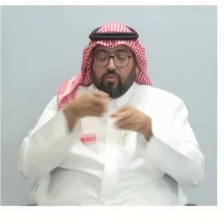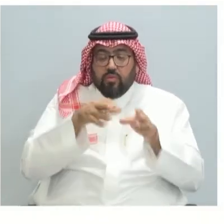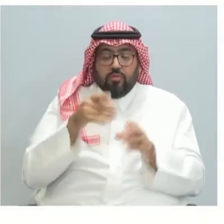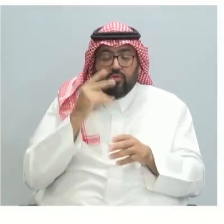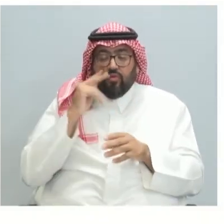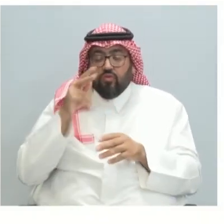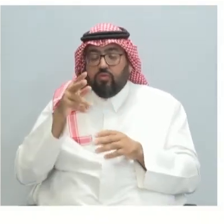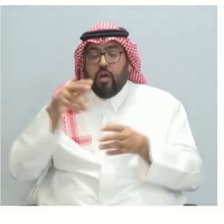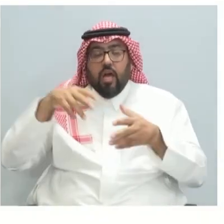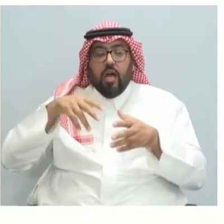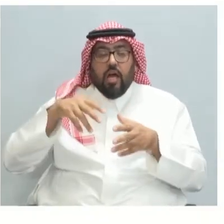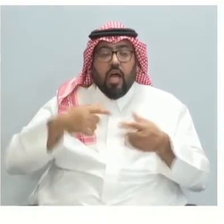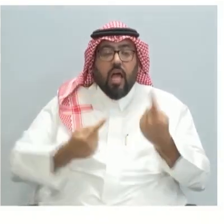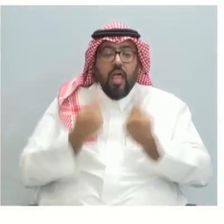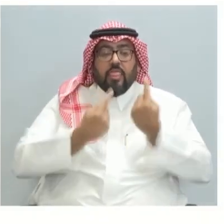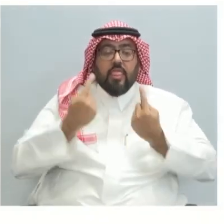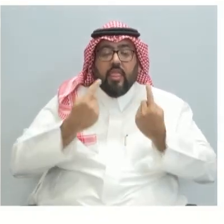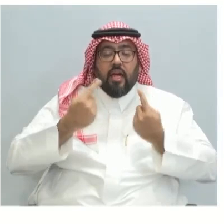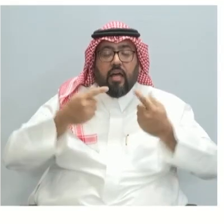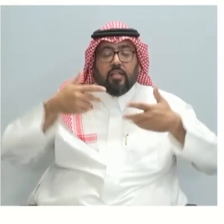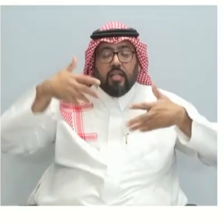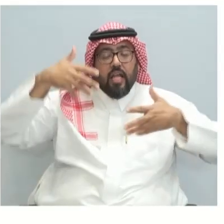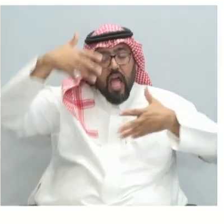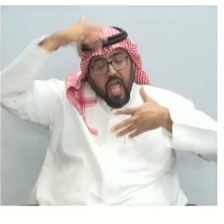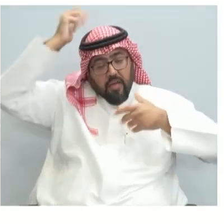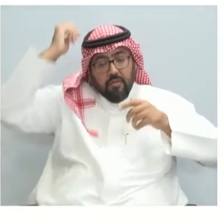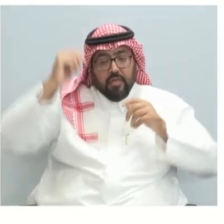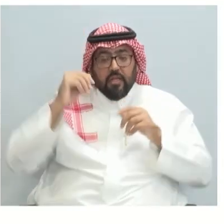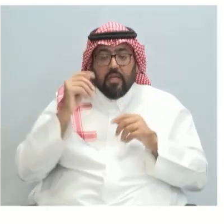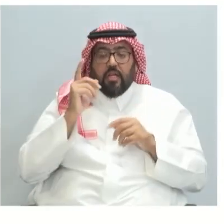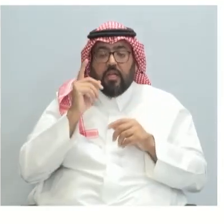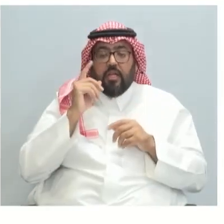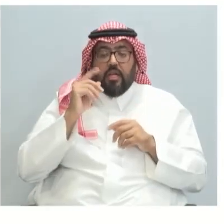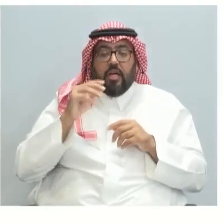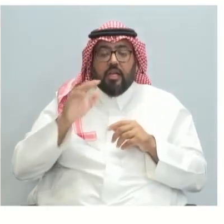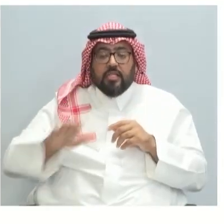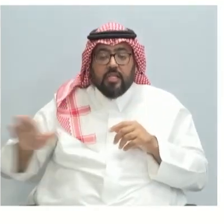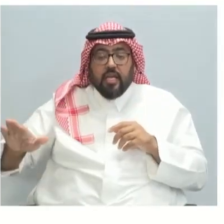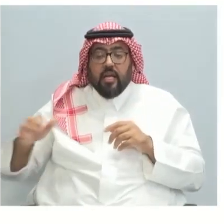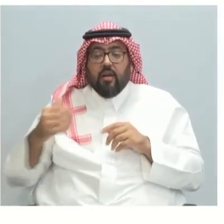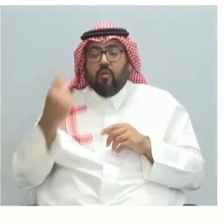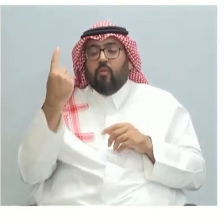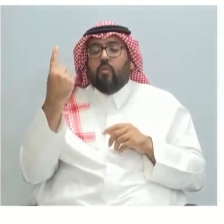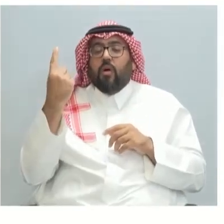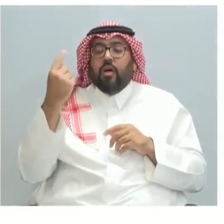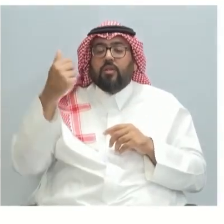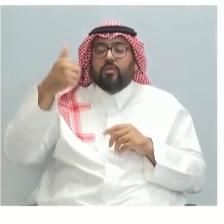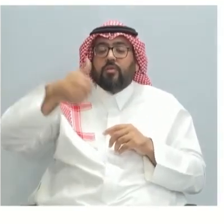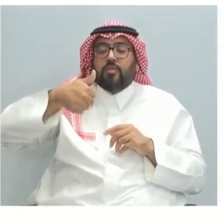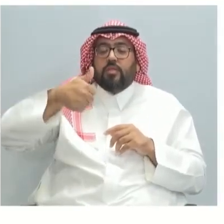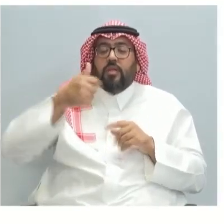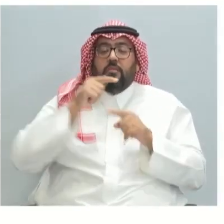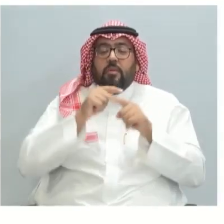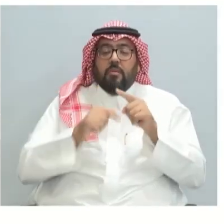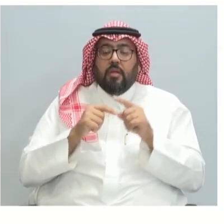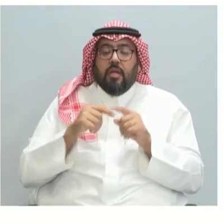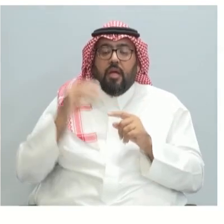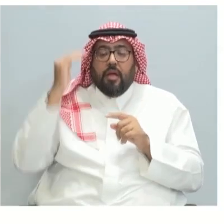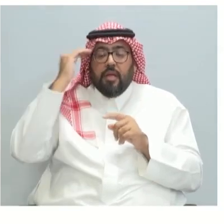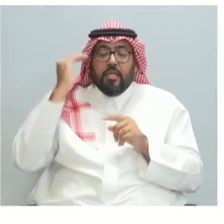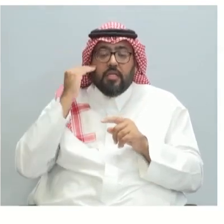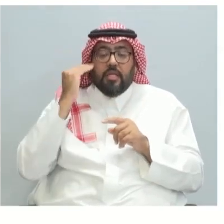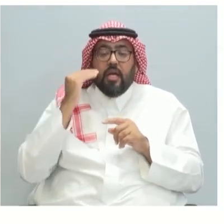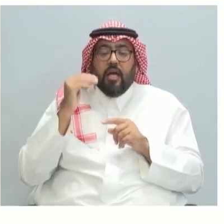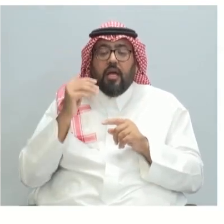حيوانات الزوار الاطفال بنسبه 61% والنساء بنسبه 27% والرجال بنسبه 12 في المئه نريد ان